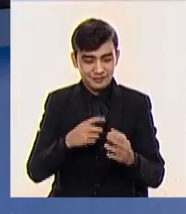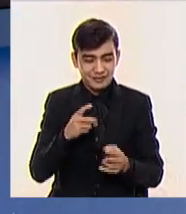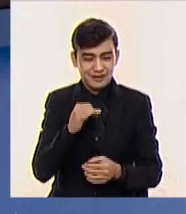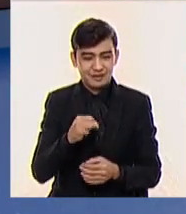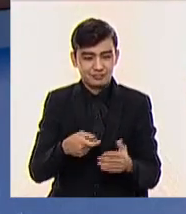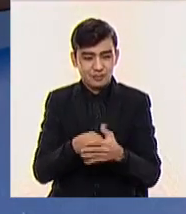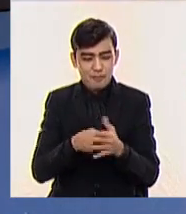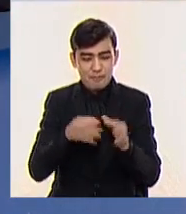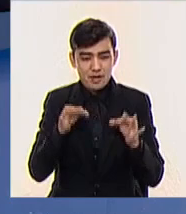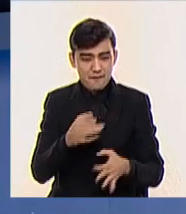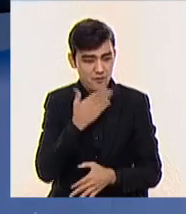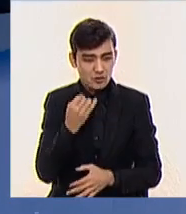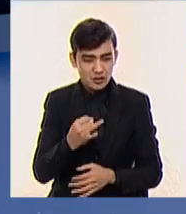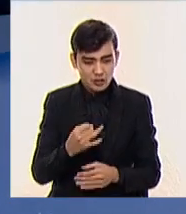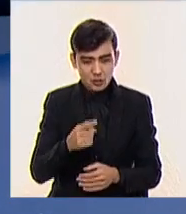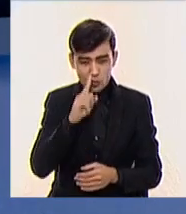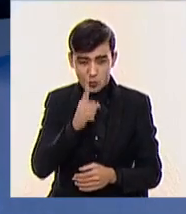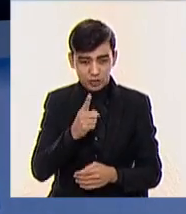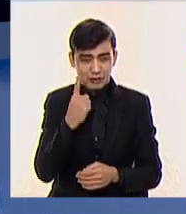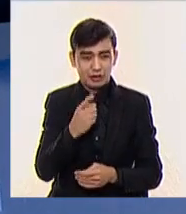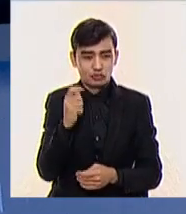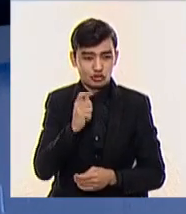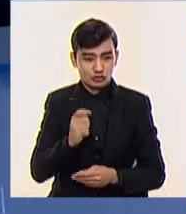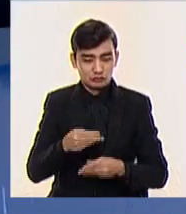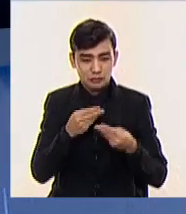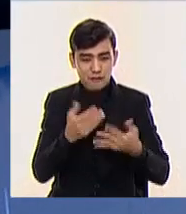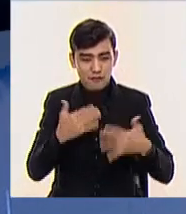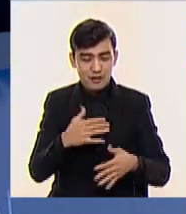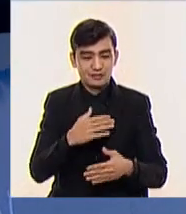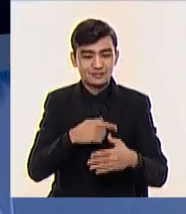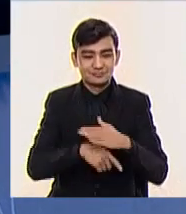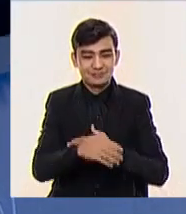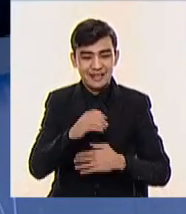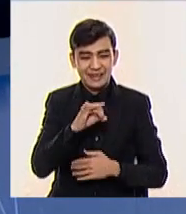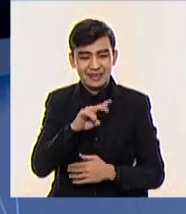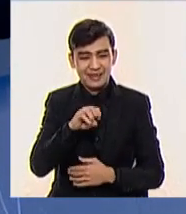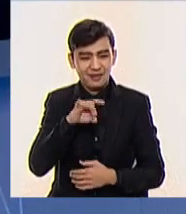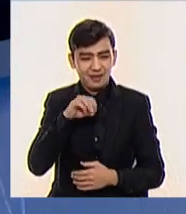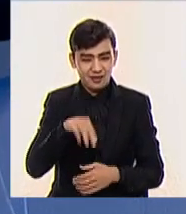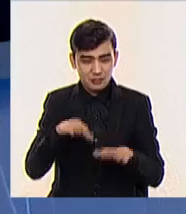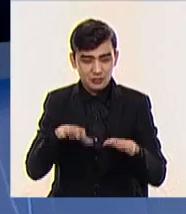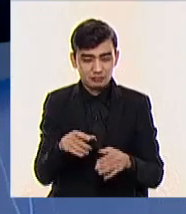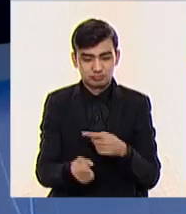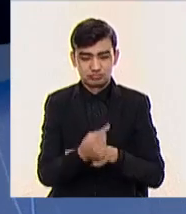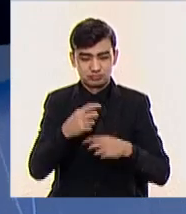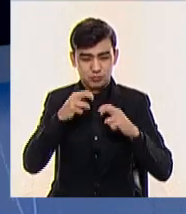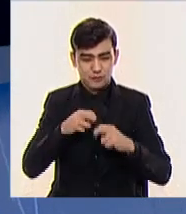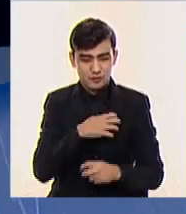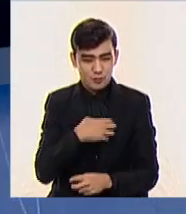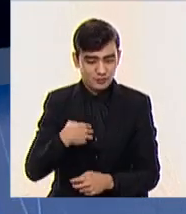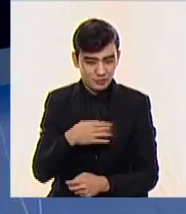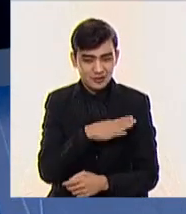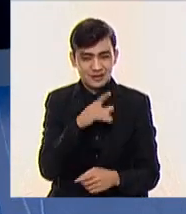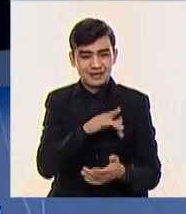и выдавали только одни джинсы на год. Такие нарушения в интернатах выявили проверяющие из Министерства труда. Права детей нарушали в